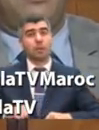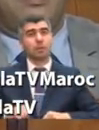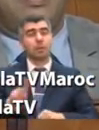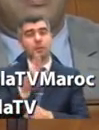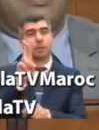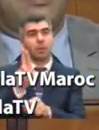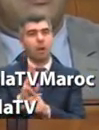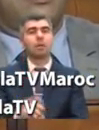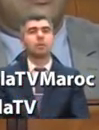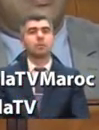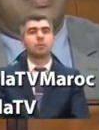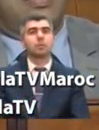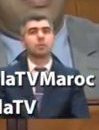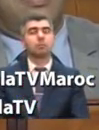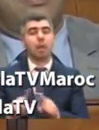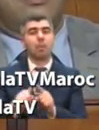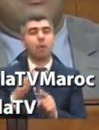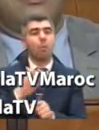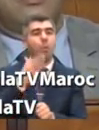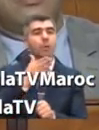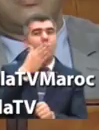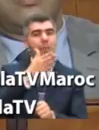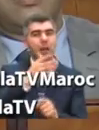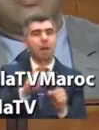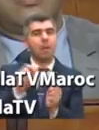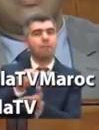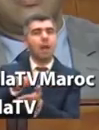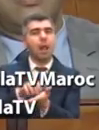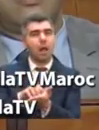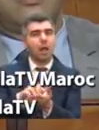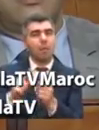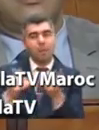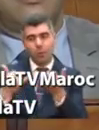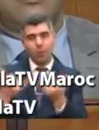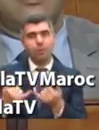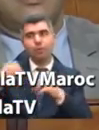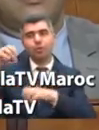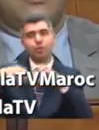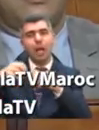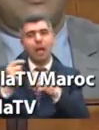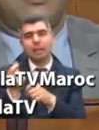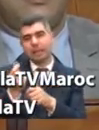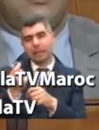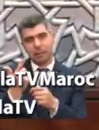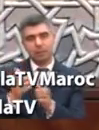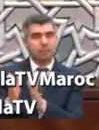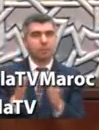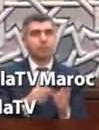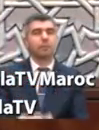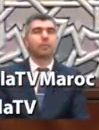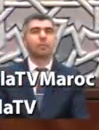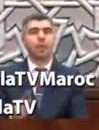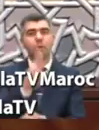نسألكم حول آفاق الموسم الفلاحي الجاري في ظل الجفاف الذي تعرفه بلادنا، وشكرا. السؤال